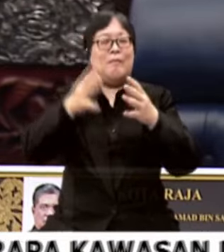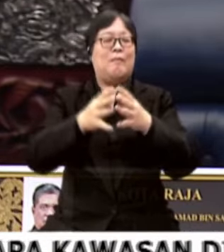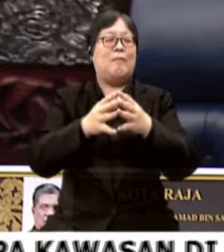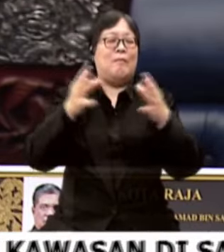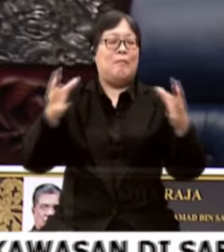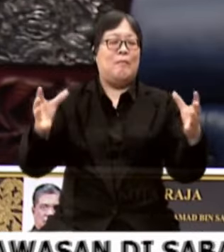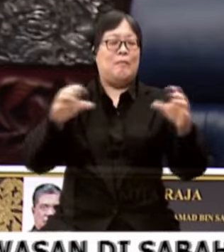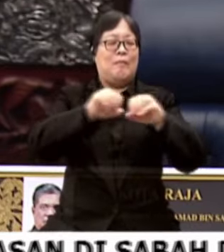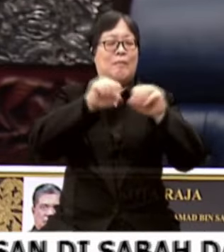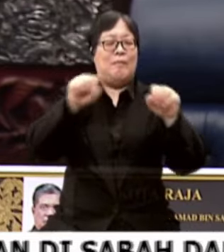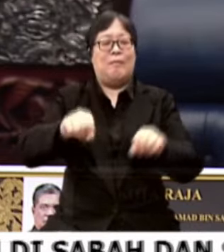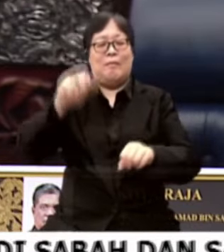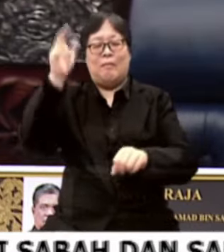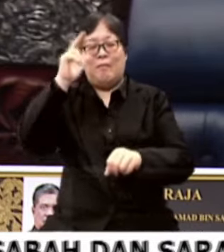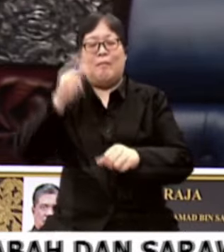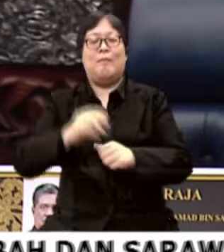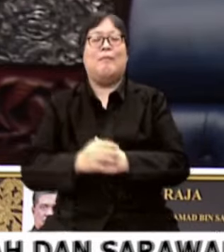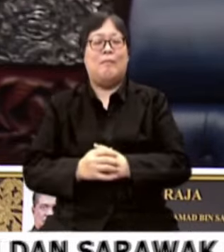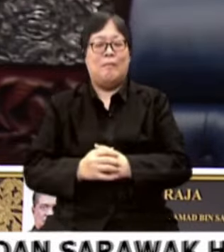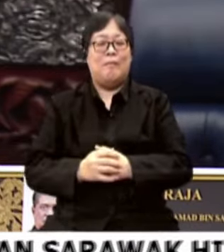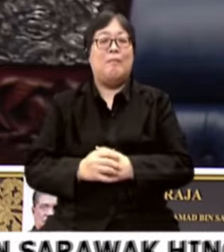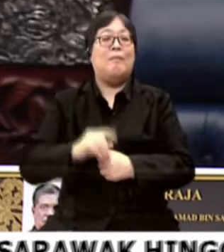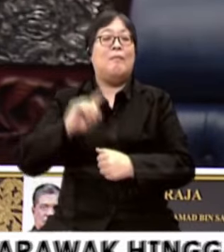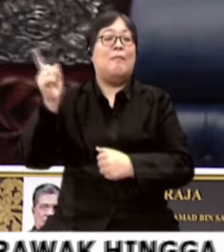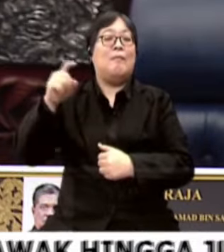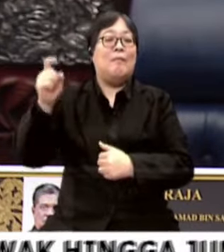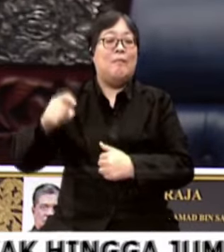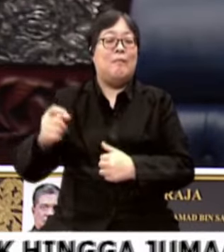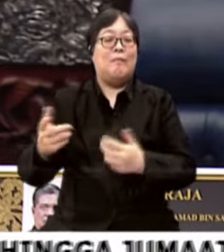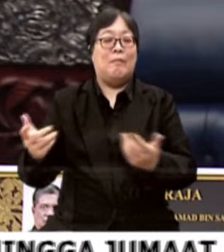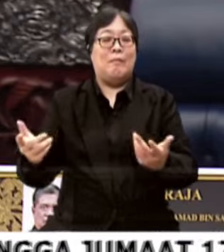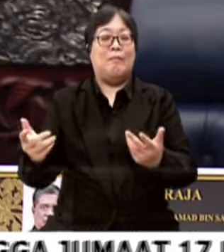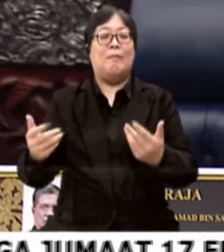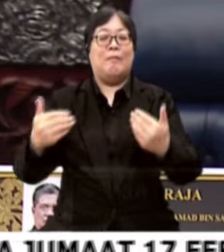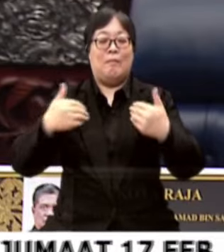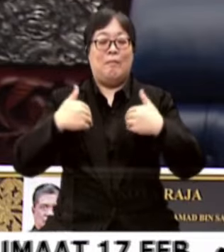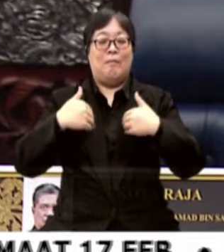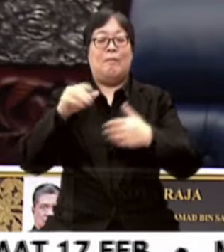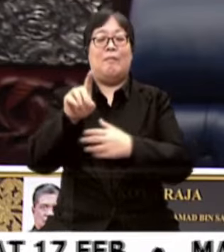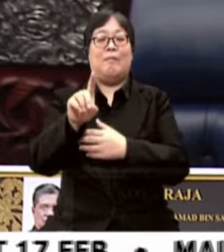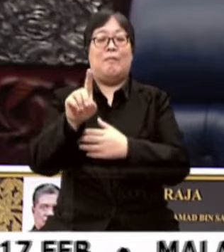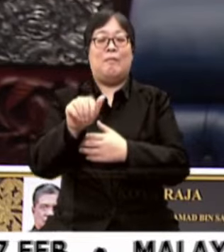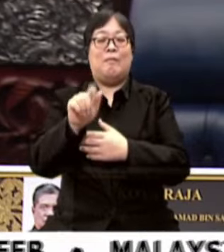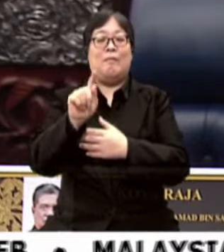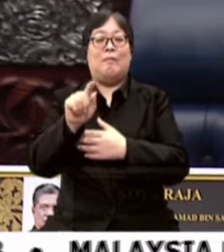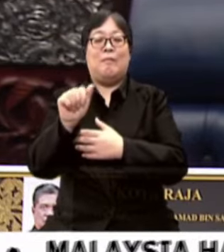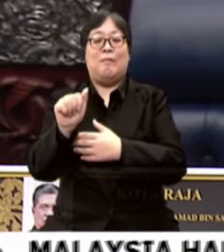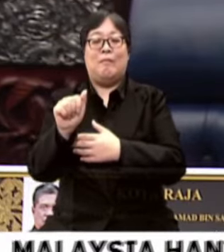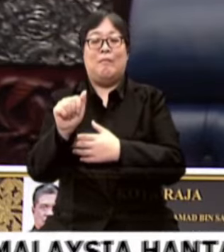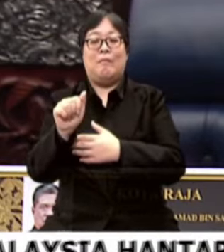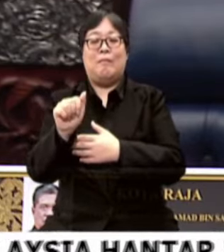dalam sistem kerajaan dan kita hanya perlu pastikan kita ada data yang